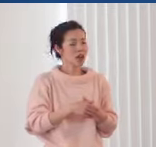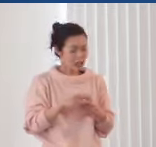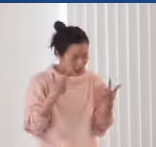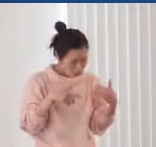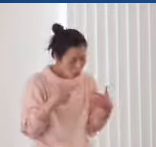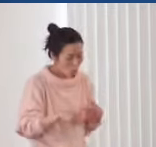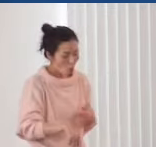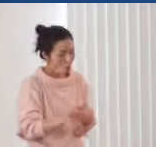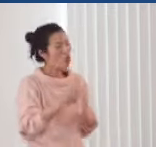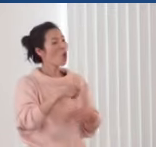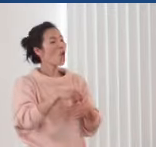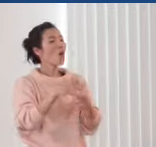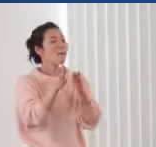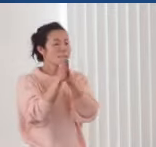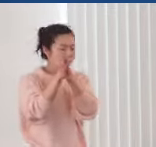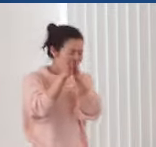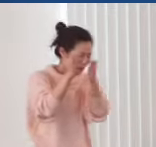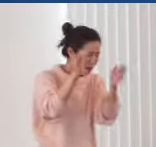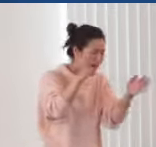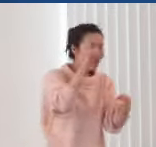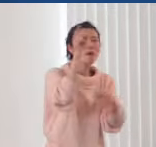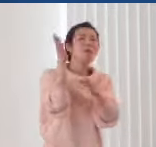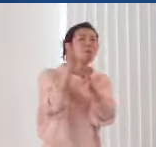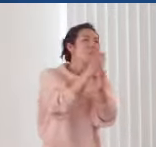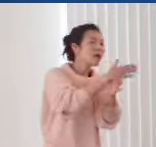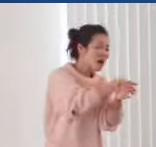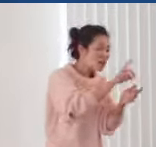して教えてくださってる、ね、